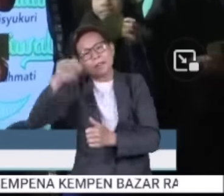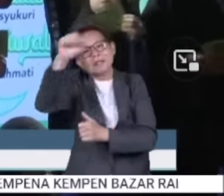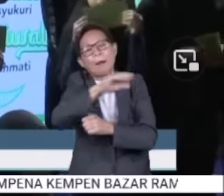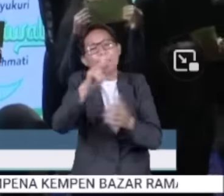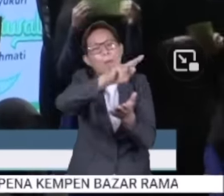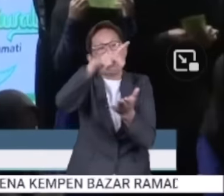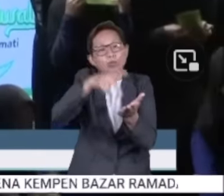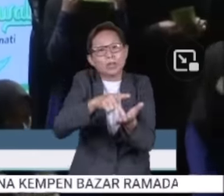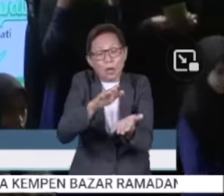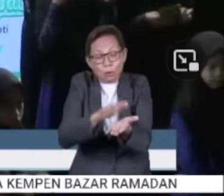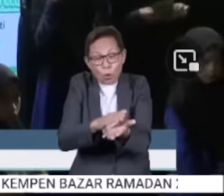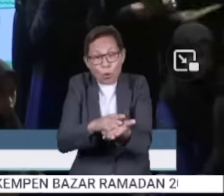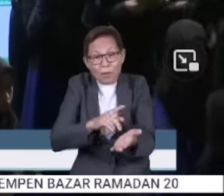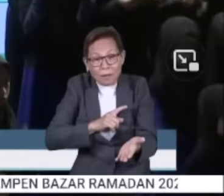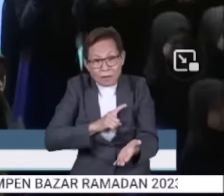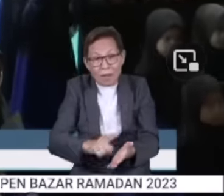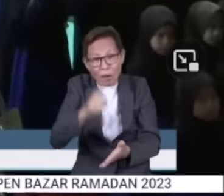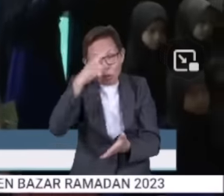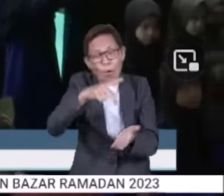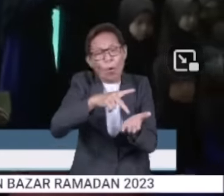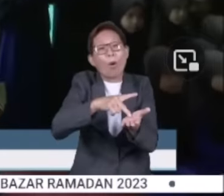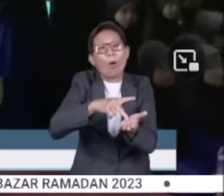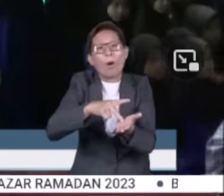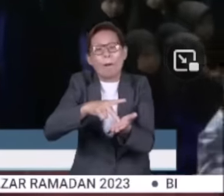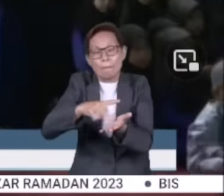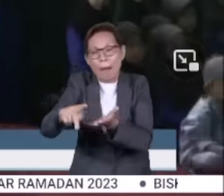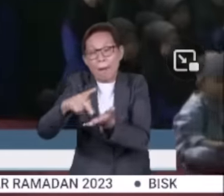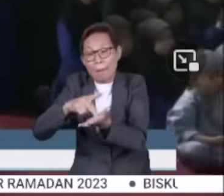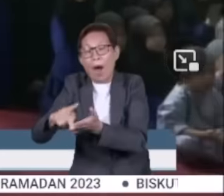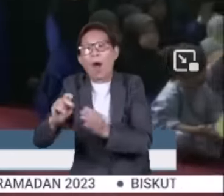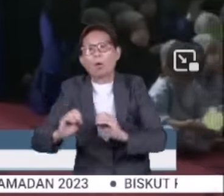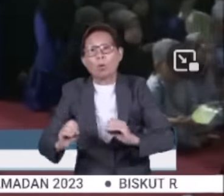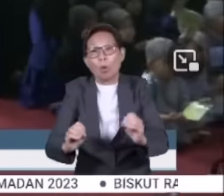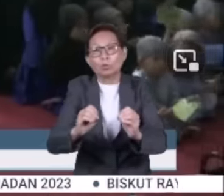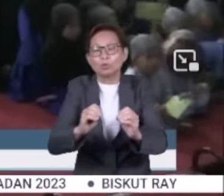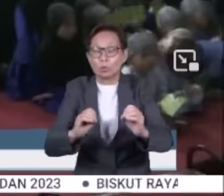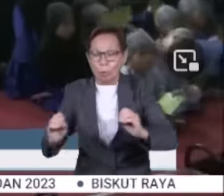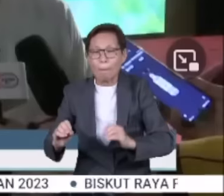Tahfiz Ar-Rahman bagi membantu kos penyelenggaraan operasi masing-masing.